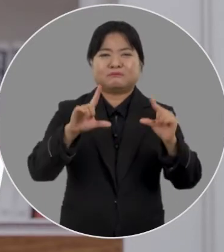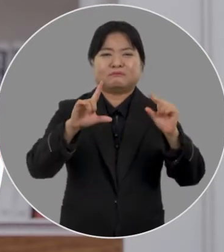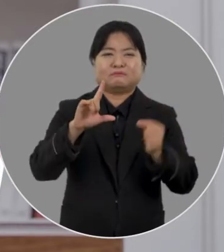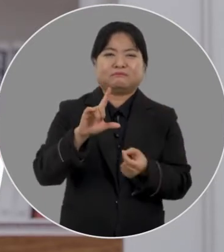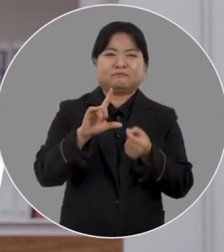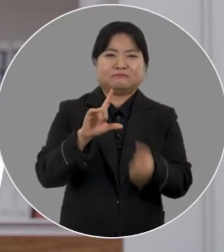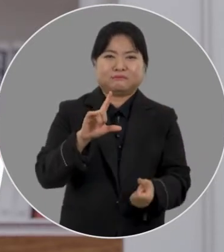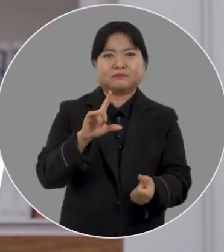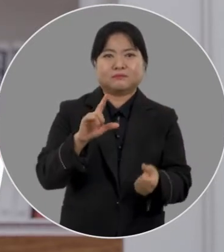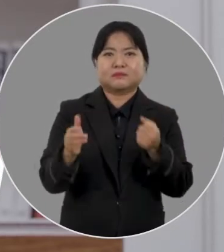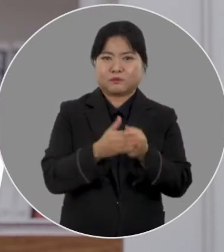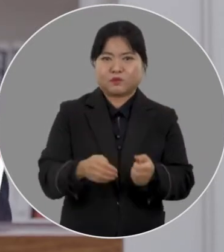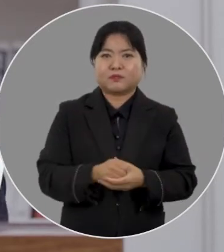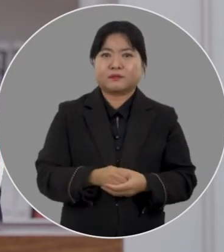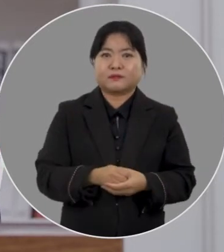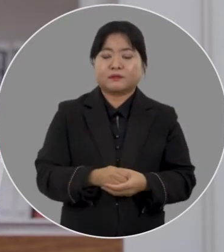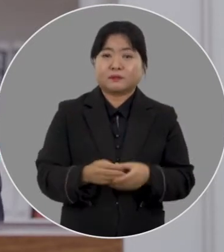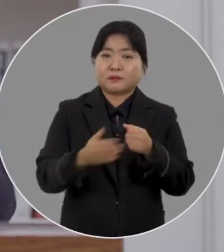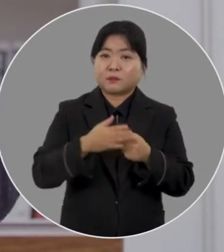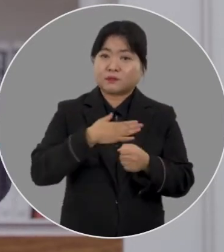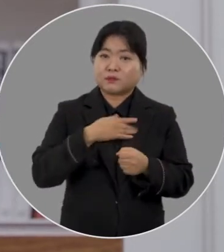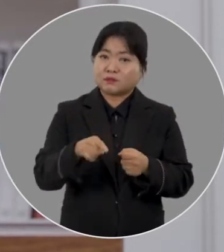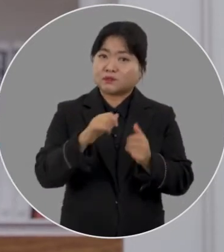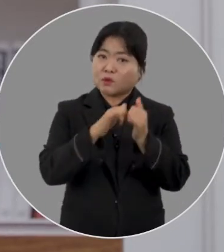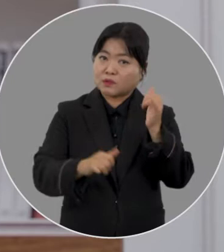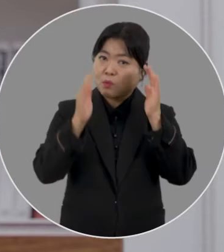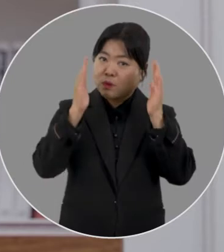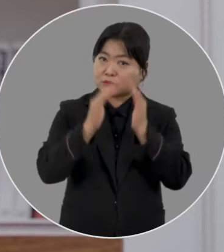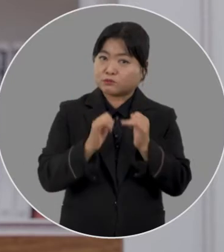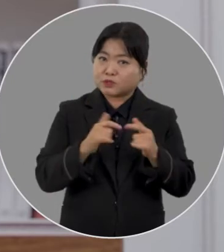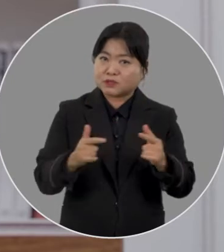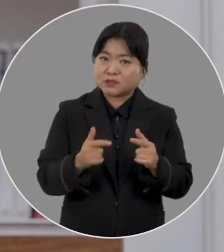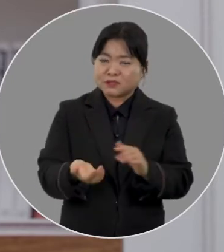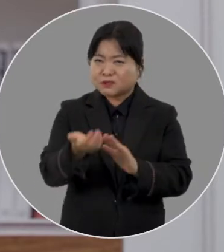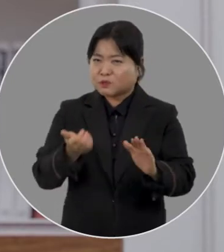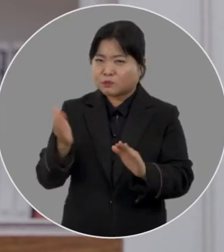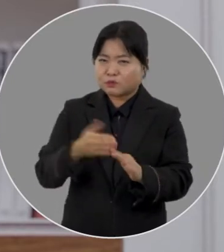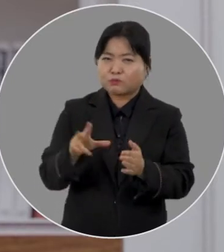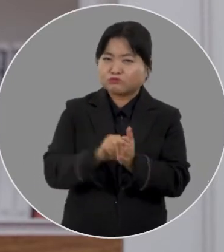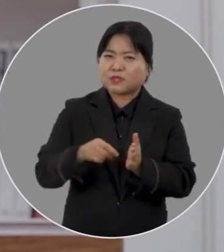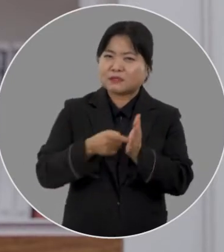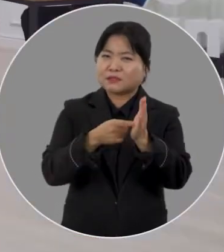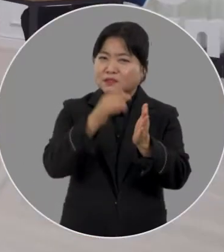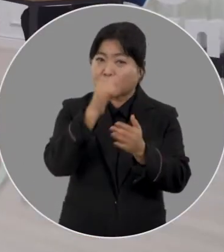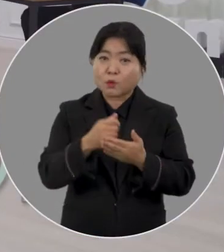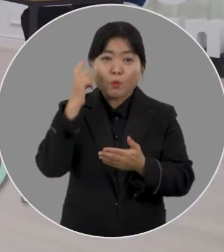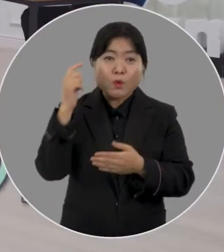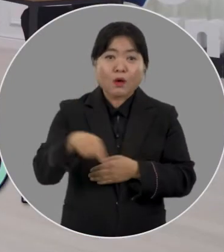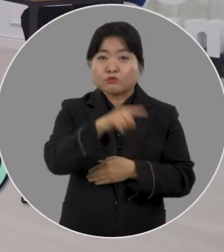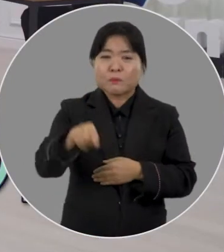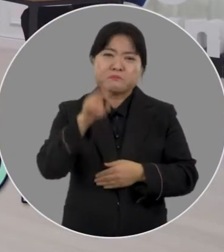작았다라는 것이죠. 그래서 저는 사실은 이거는 역사 공부하시는 분들이 일찍부터 많은 문제 제기를 하셨어요. 왜 우리는